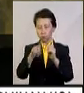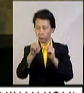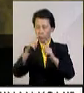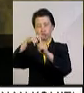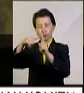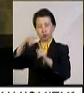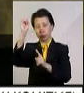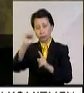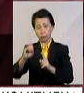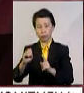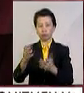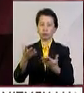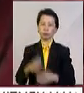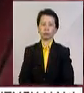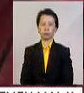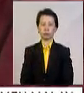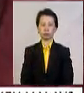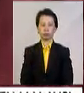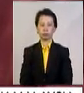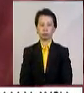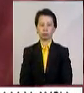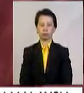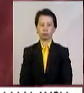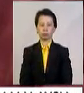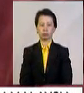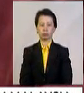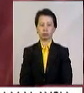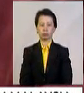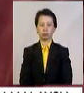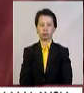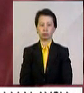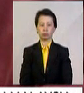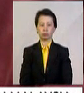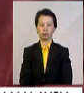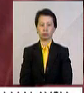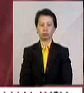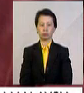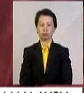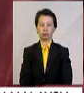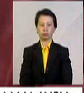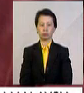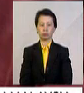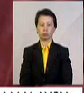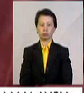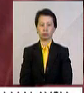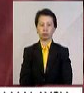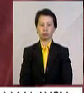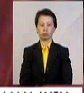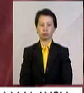1-1.5% ataupun kurang. Perdana Menteri menyatakannya kepada media Malaysia di Tokyo.